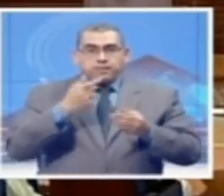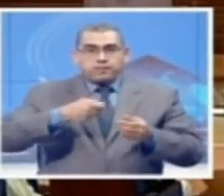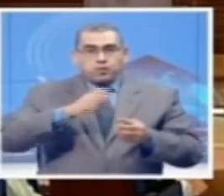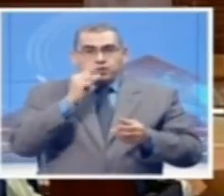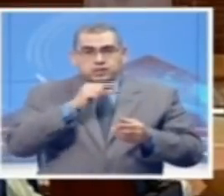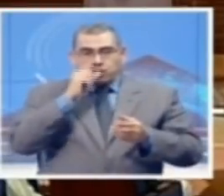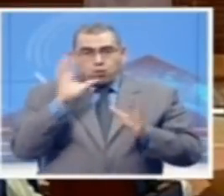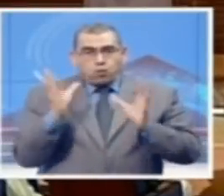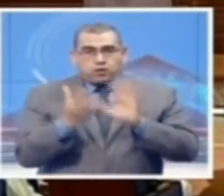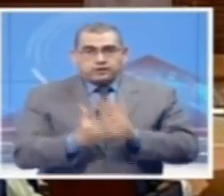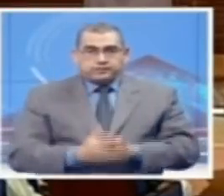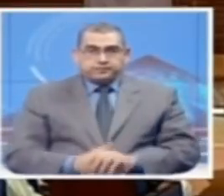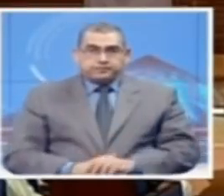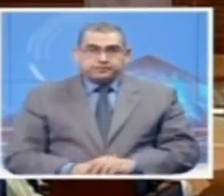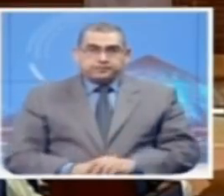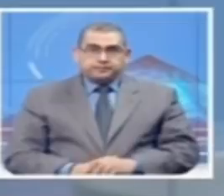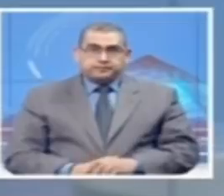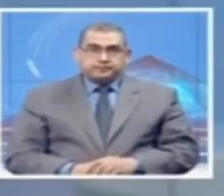الأديان.